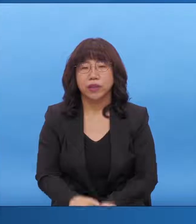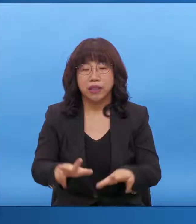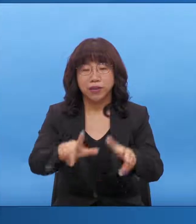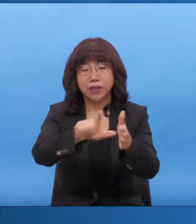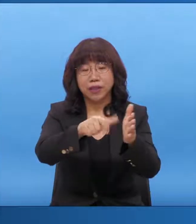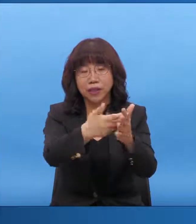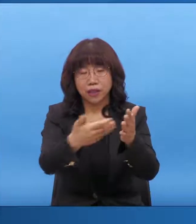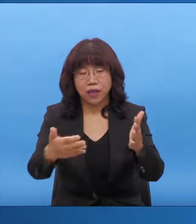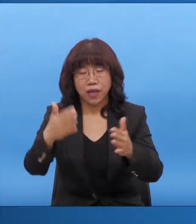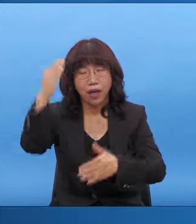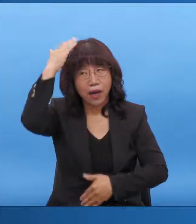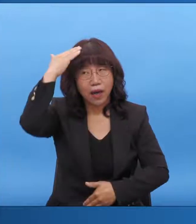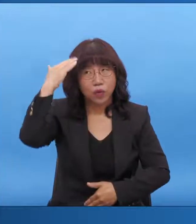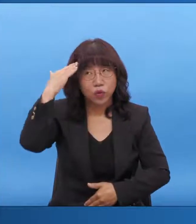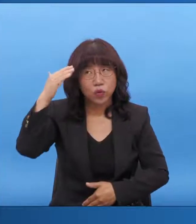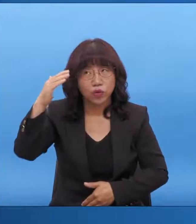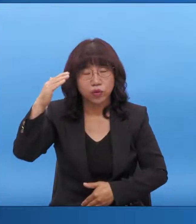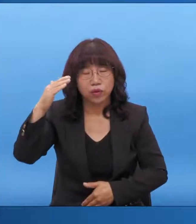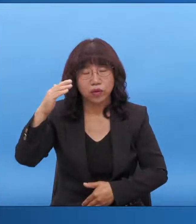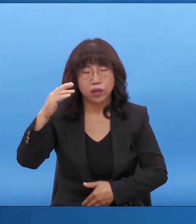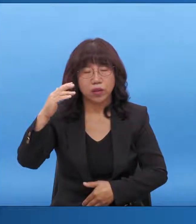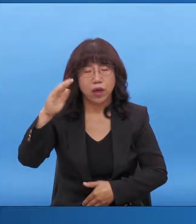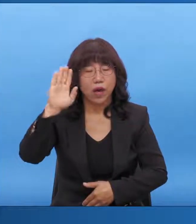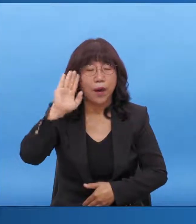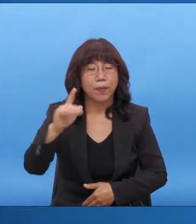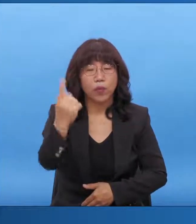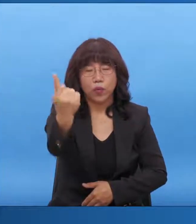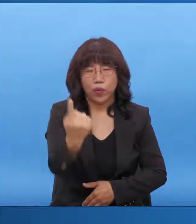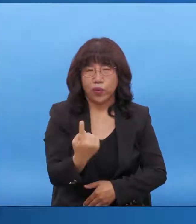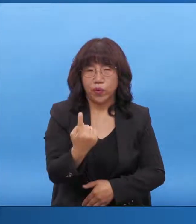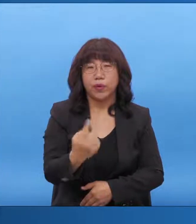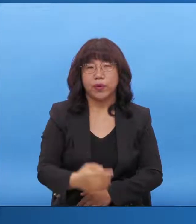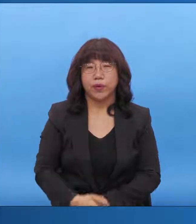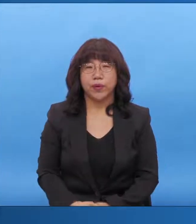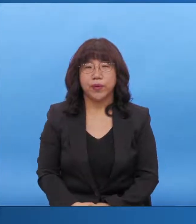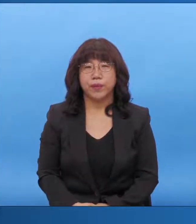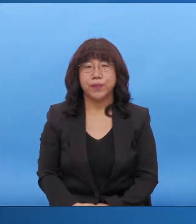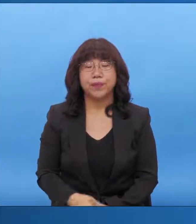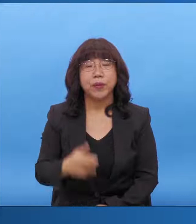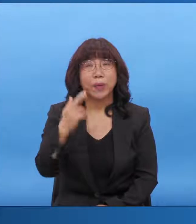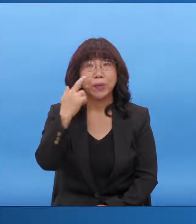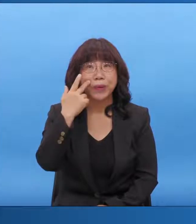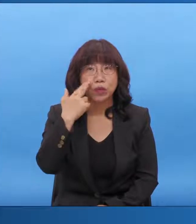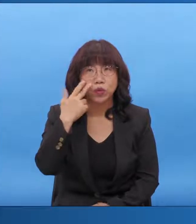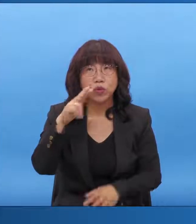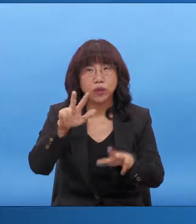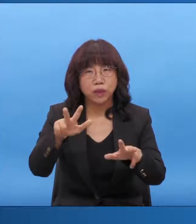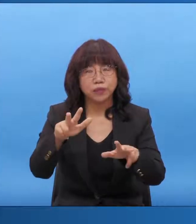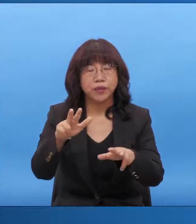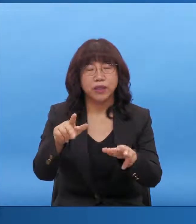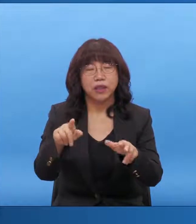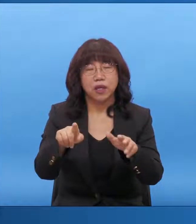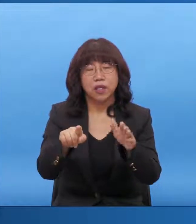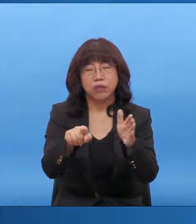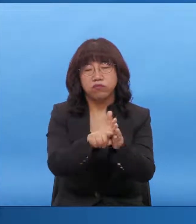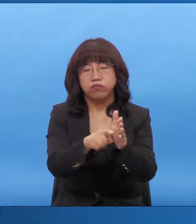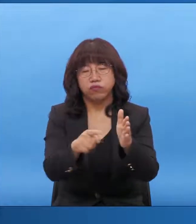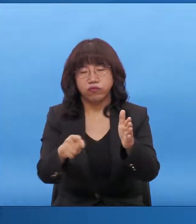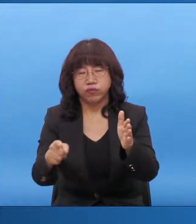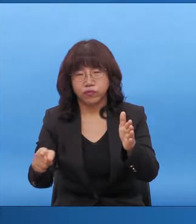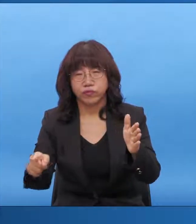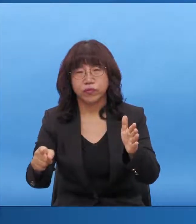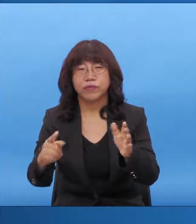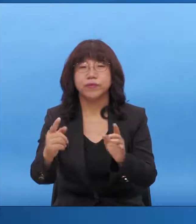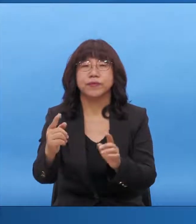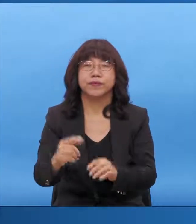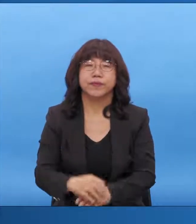올 수 있습니다. And right now, this age has come to Korea. 미국에도 이제 시작됐고요. And of course, it started in America. 자,